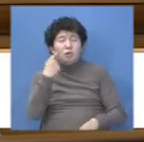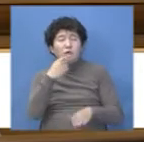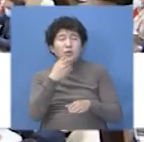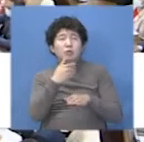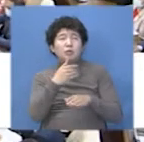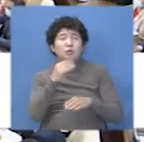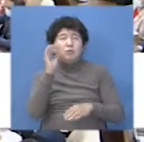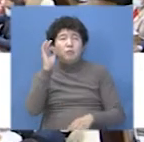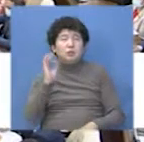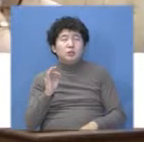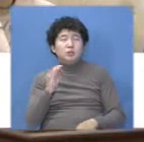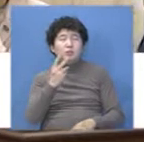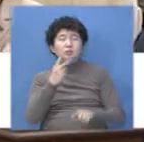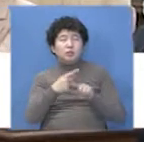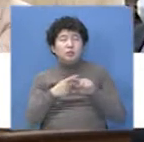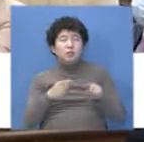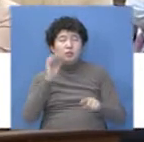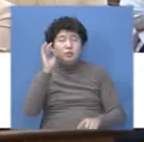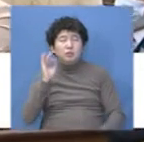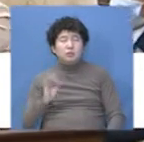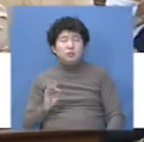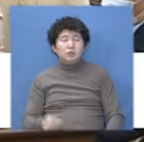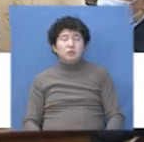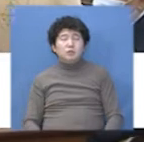ставкой 2,5%. Я думаю, что эти